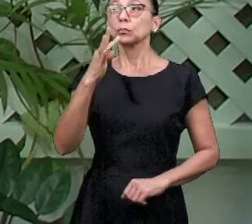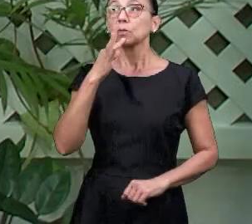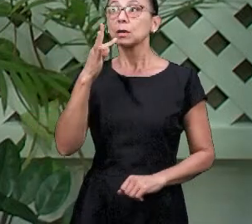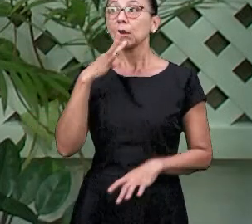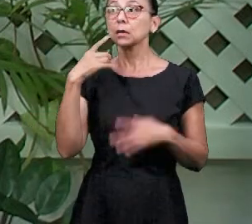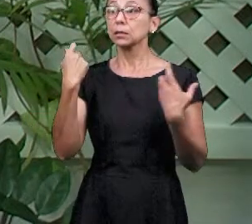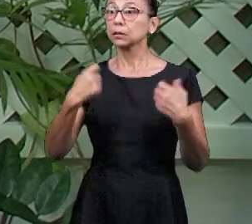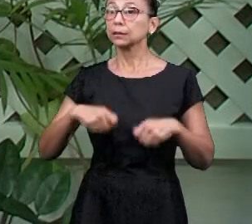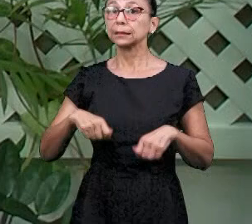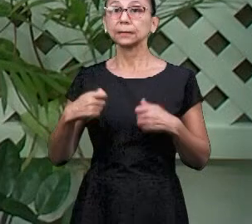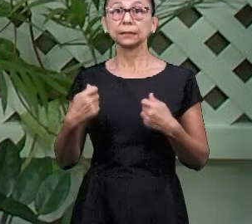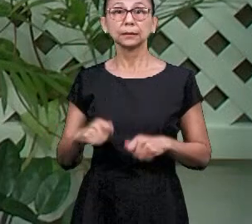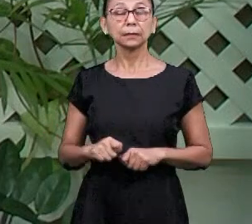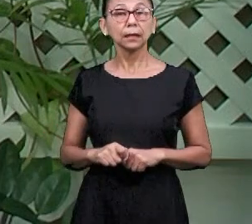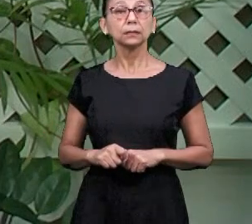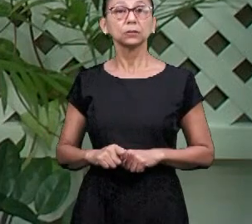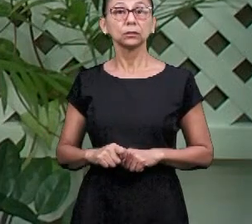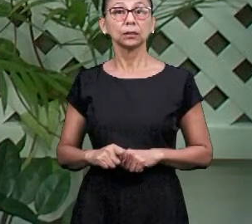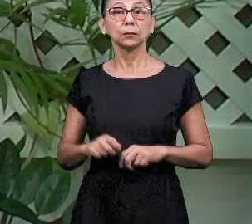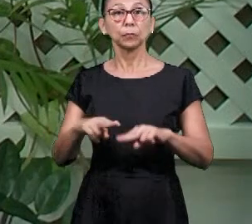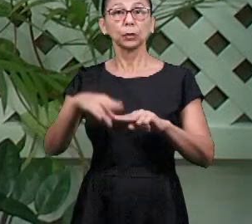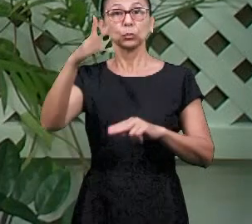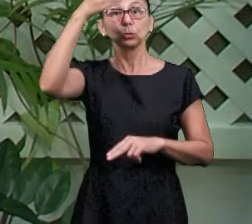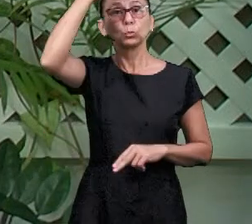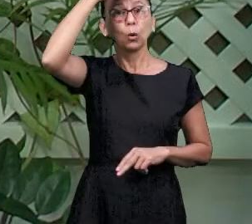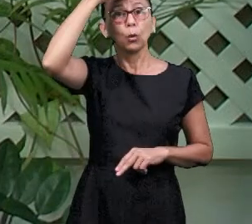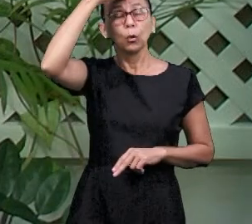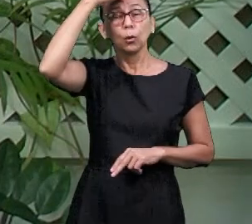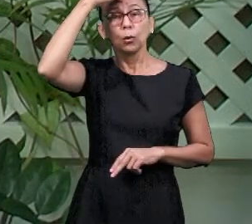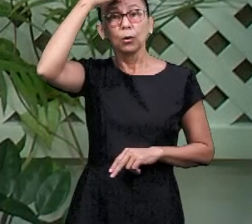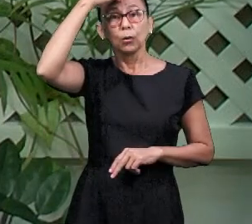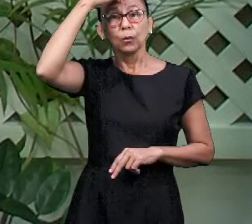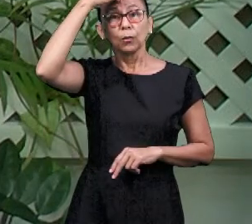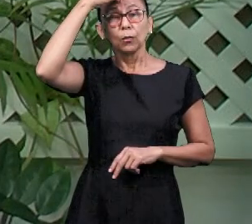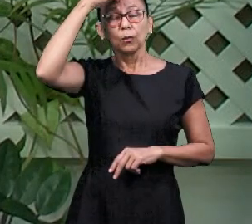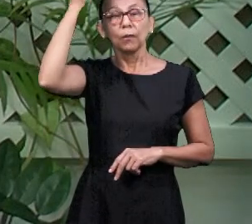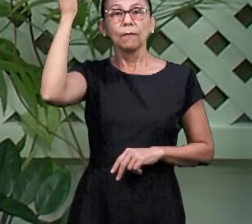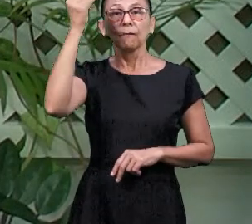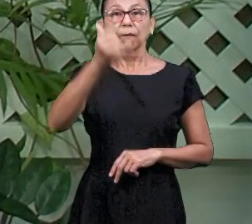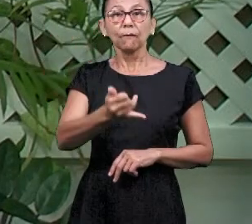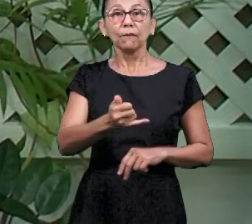Seigneur et une personne entre dans le temple,